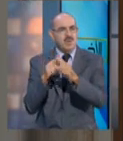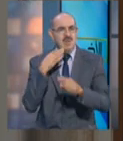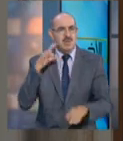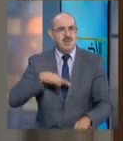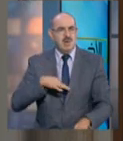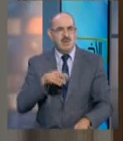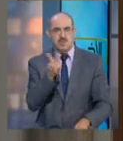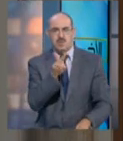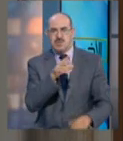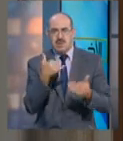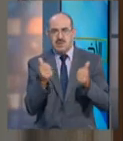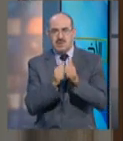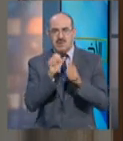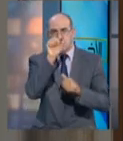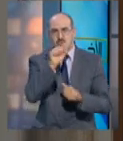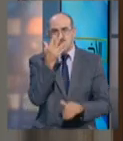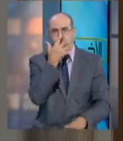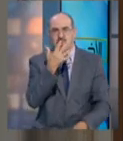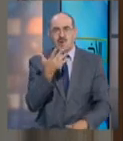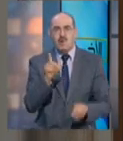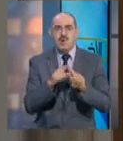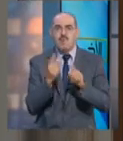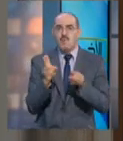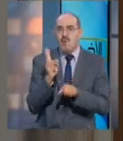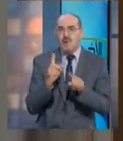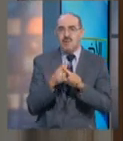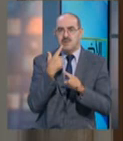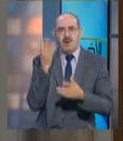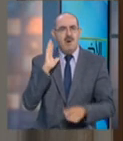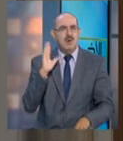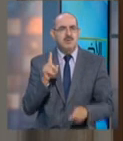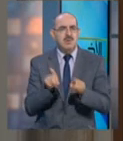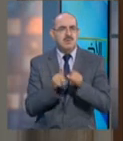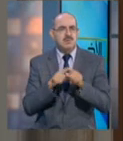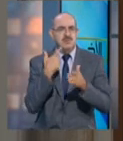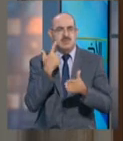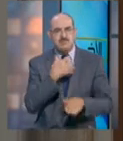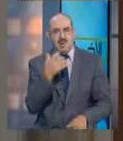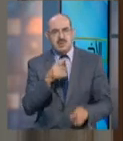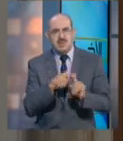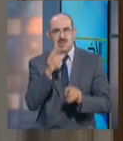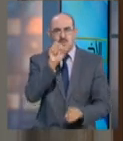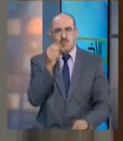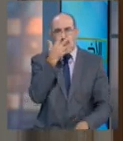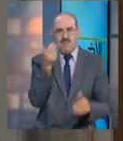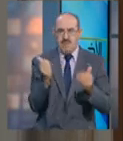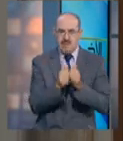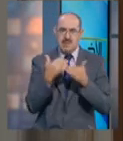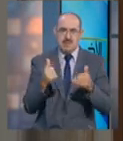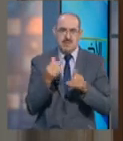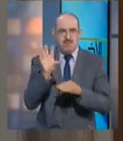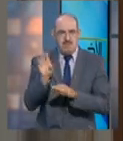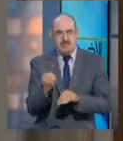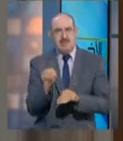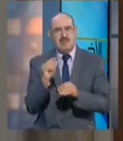البلدين الشعبين الشقيقين، خاصة على ضوء الموارد الثرة التي يسخر بها السودان والجزائر